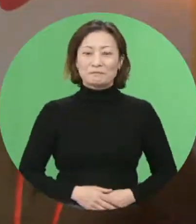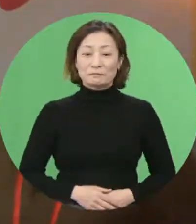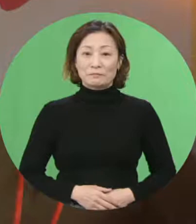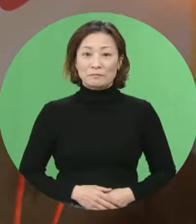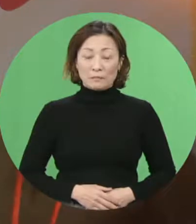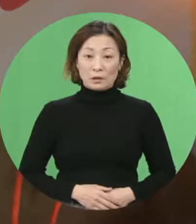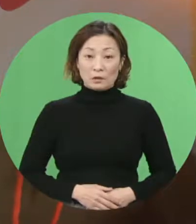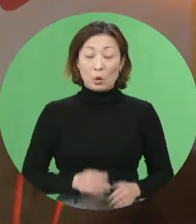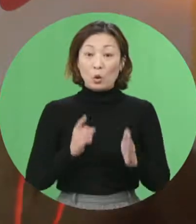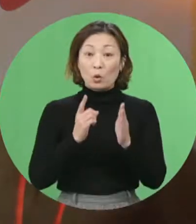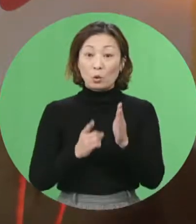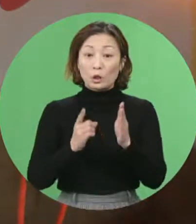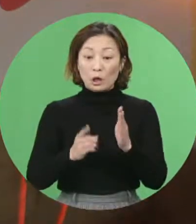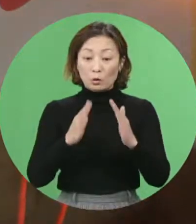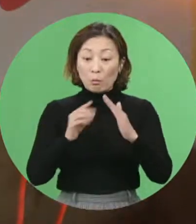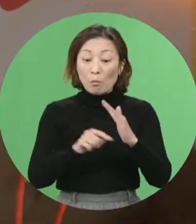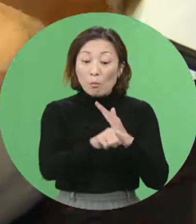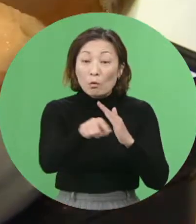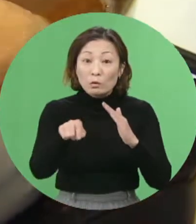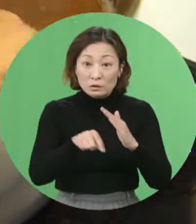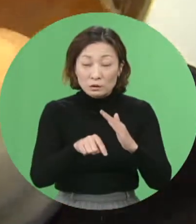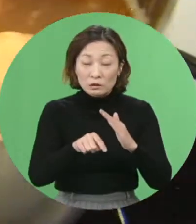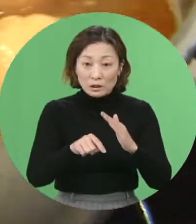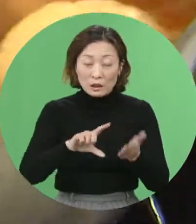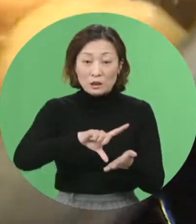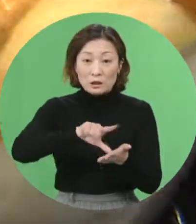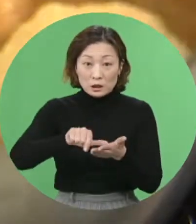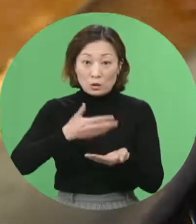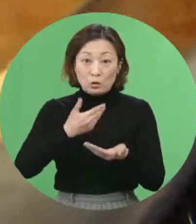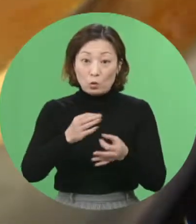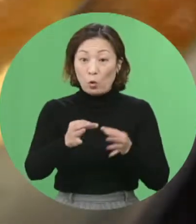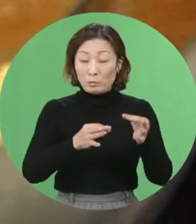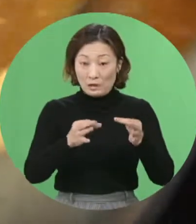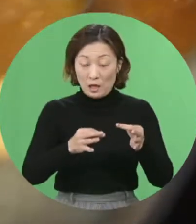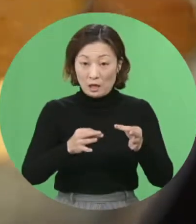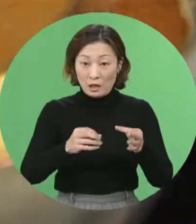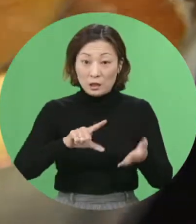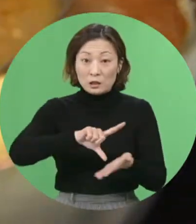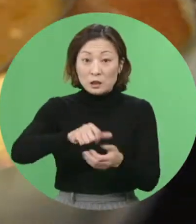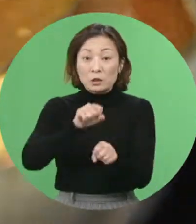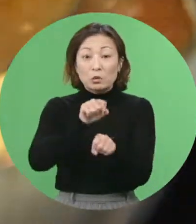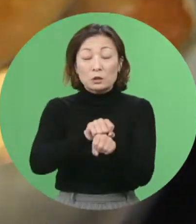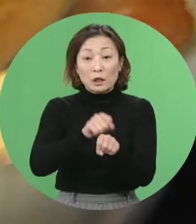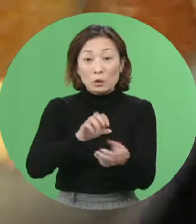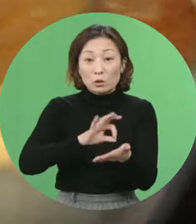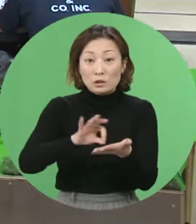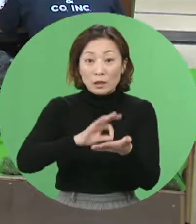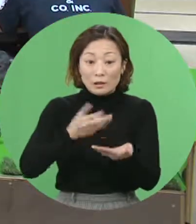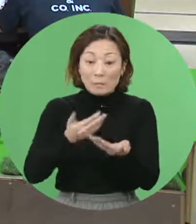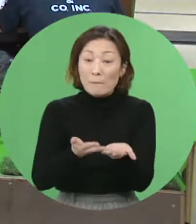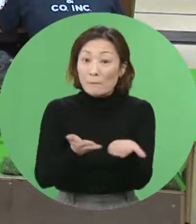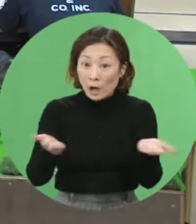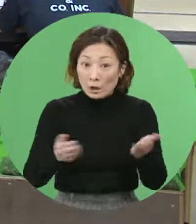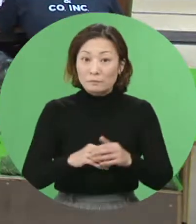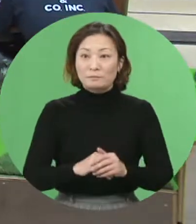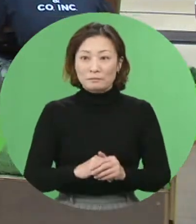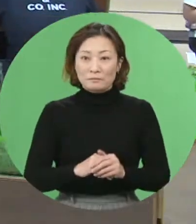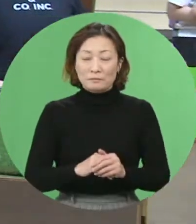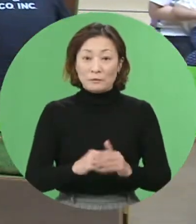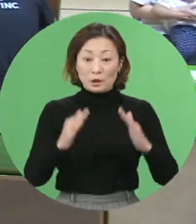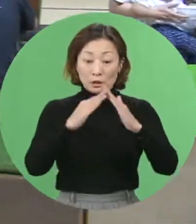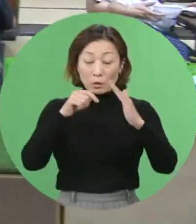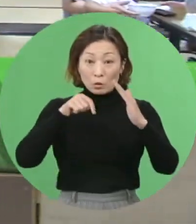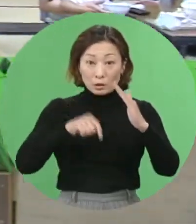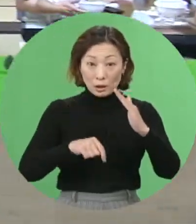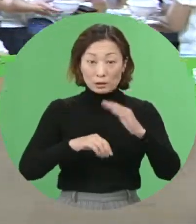また本龍寺境内では地域の飲食店が地元の食材を生かした食事を振る舞い、本堂